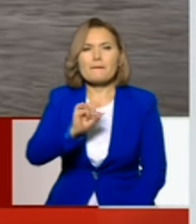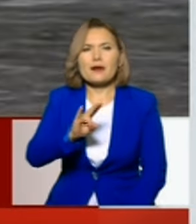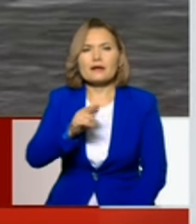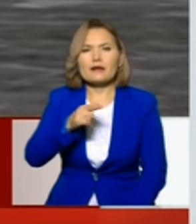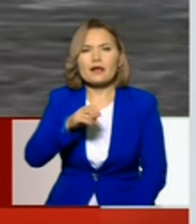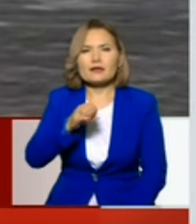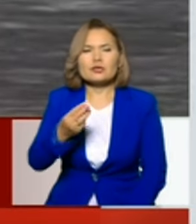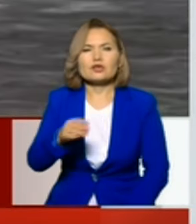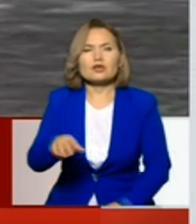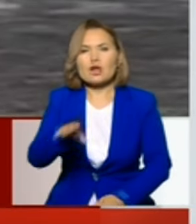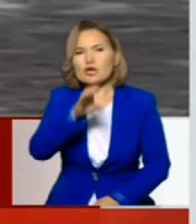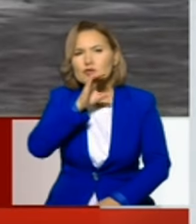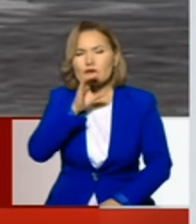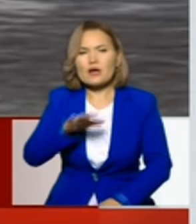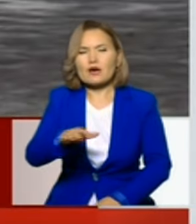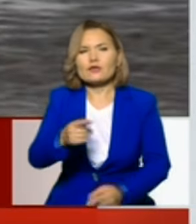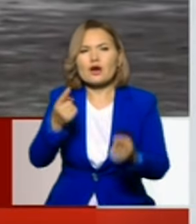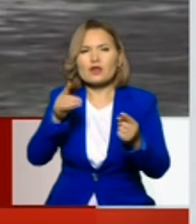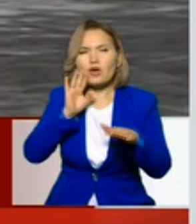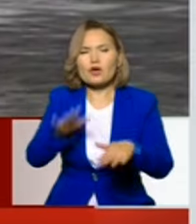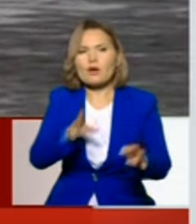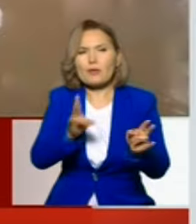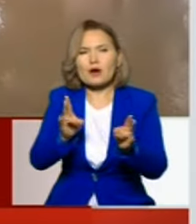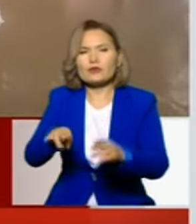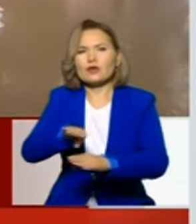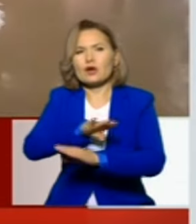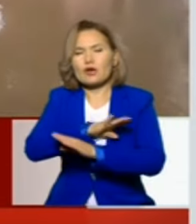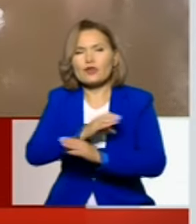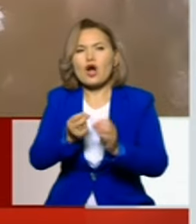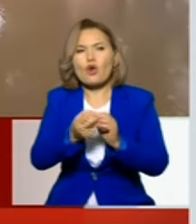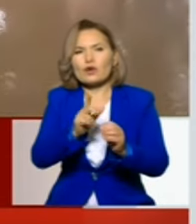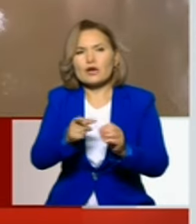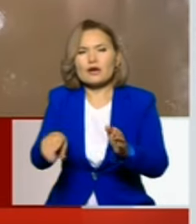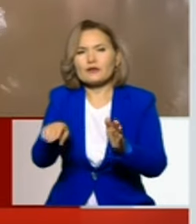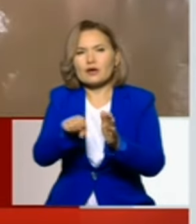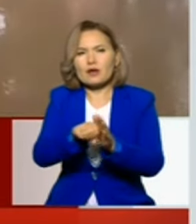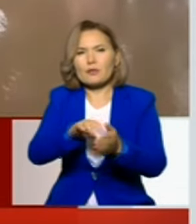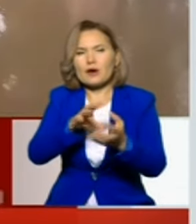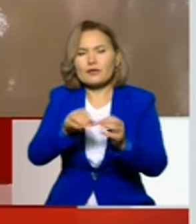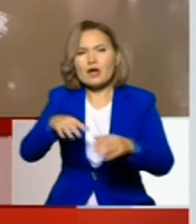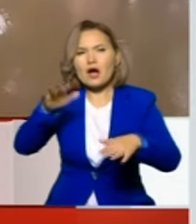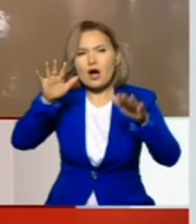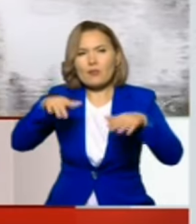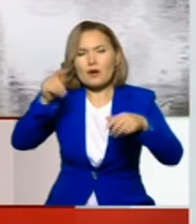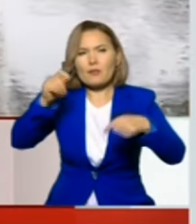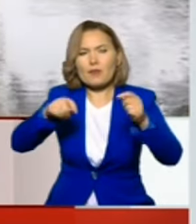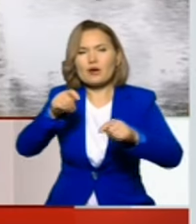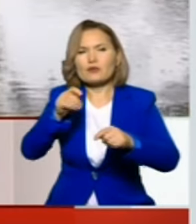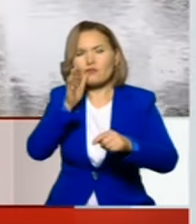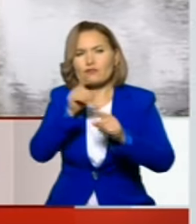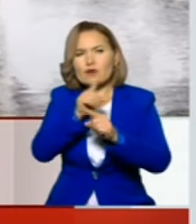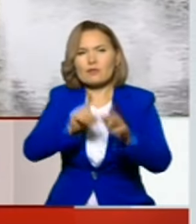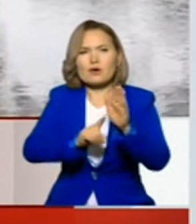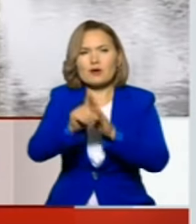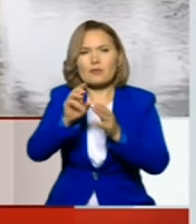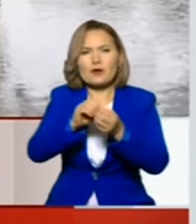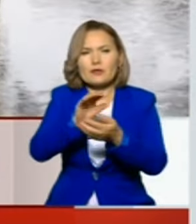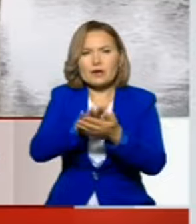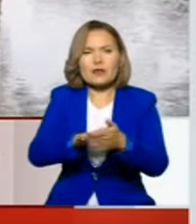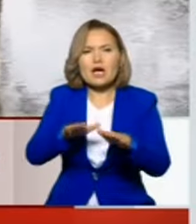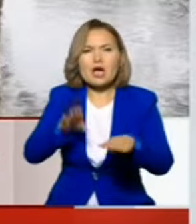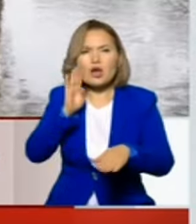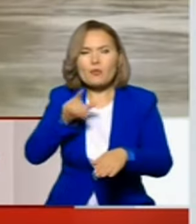Бангладештің солтүстік шығысында алапат тасқыннан қаза тапқан адам саны 13-ке жетті. Мұнда нөсер жауын айыз басынан бері тоқтамай жауып тұр.